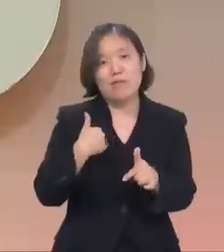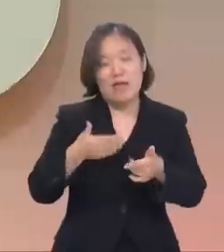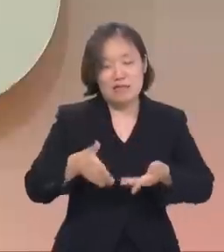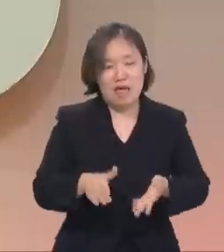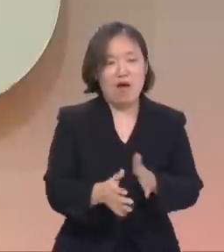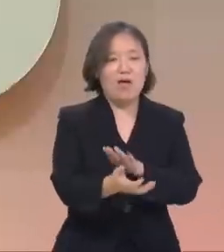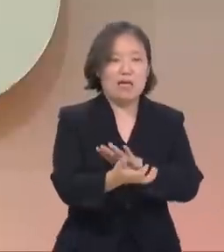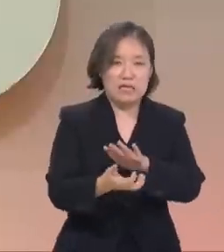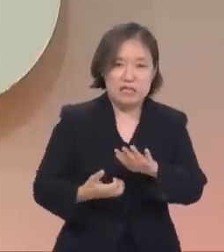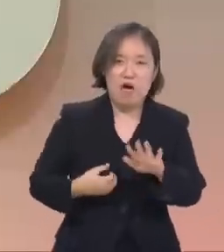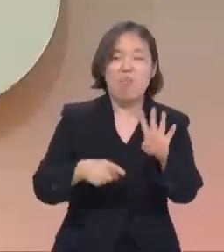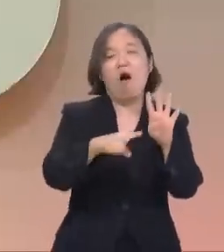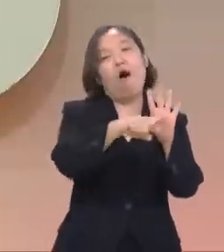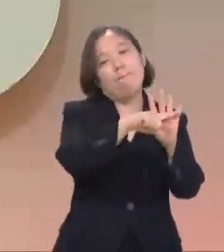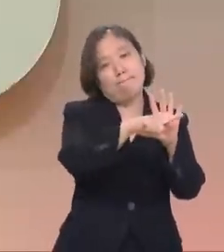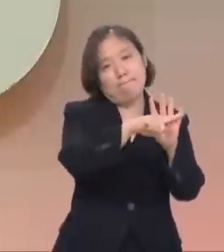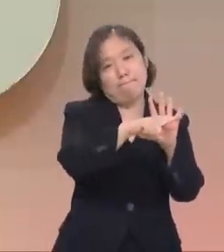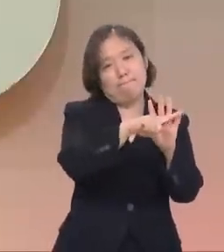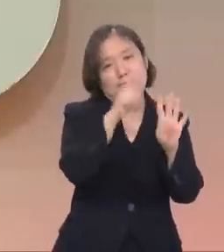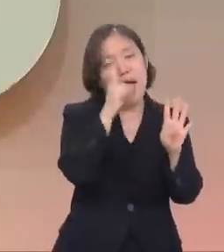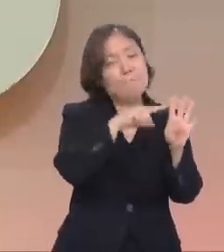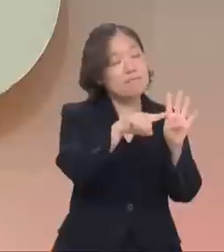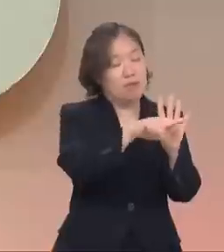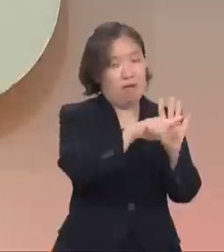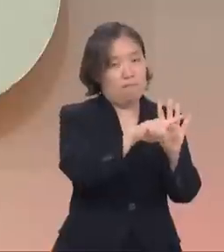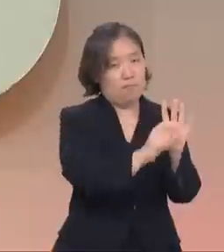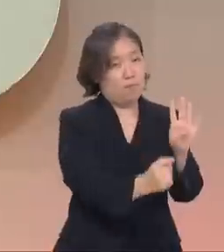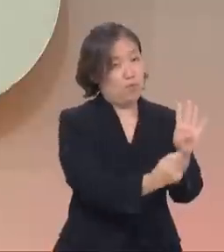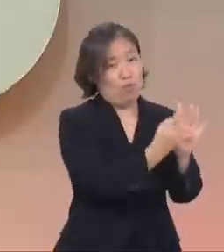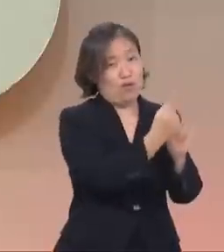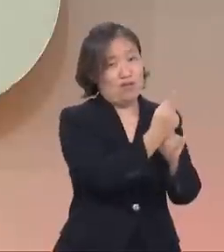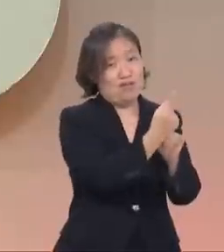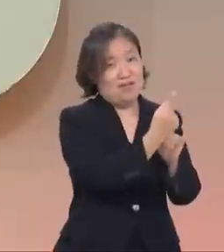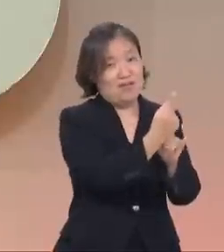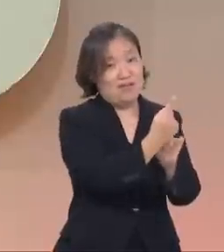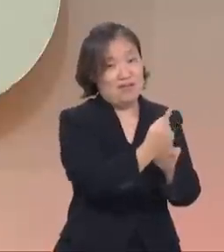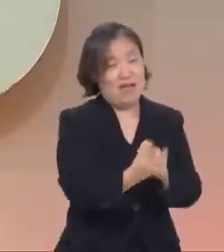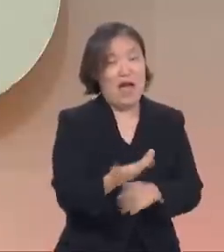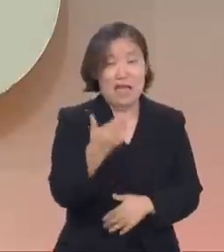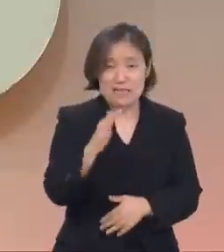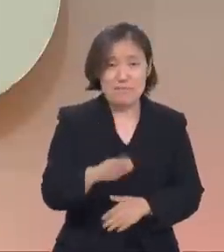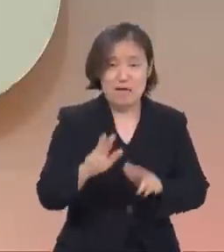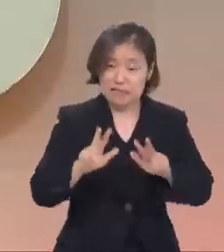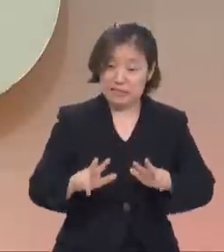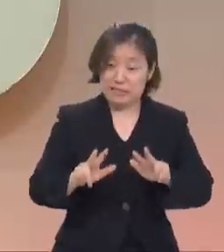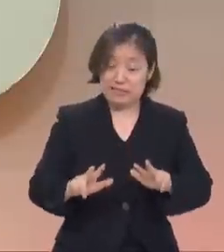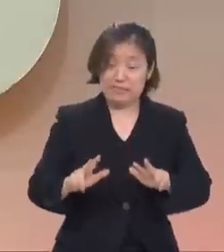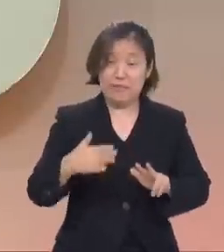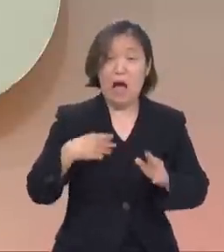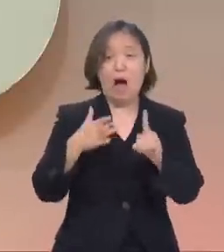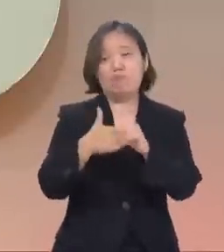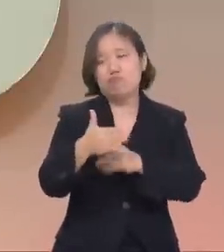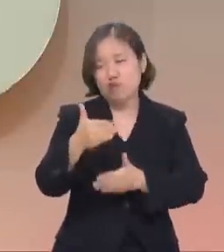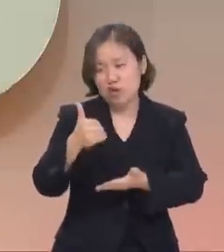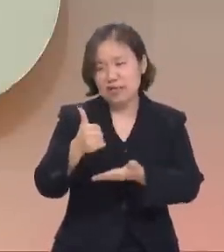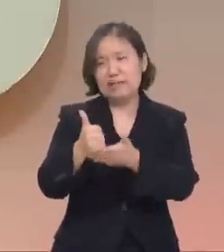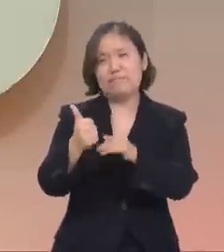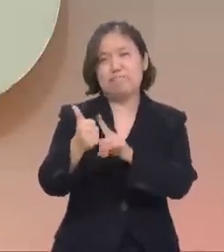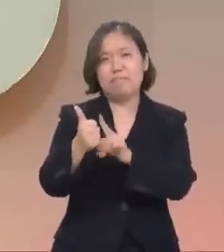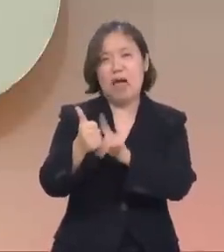내가 지은 업의 인연이었을 뿐이고 그러나 그 속에서도 열심히 부처님 토량에서